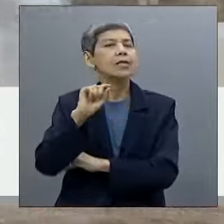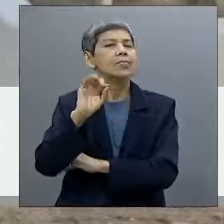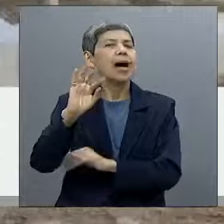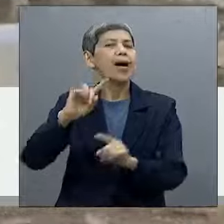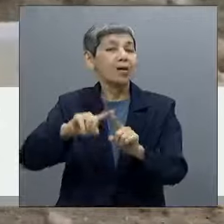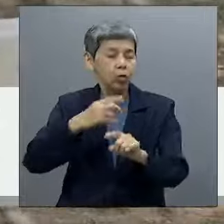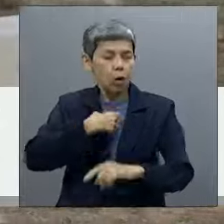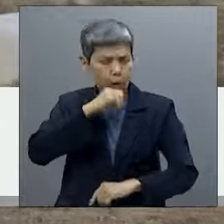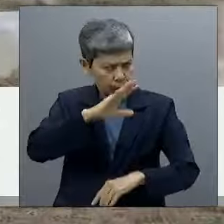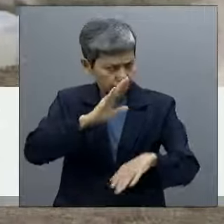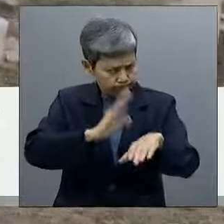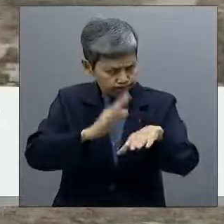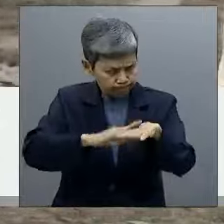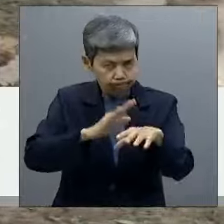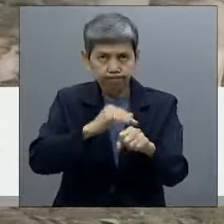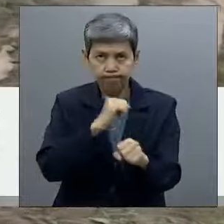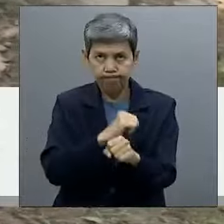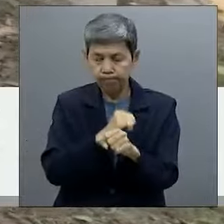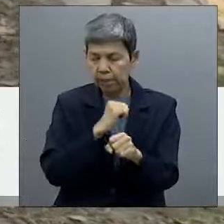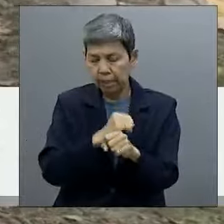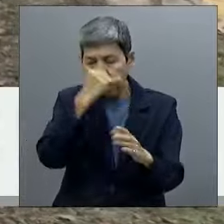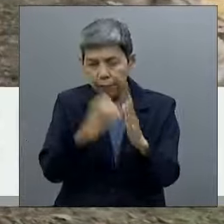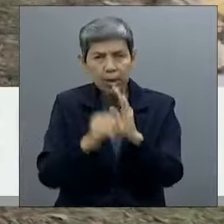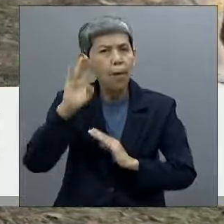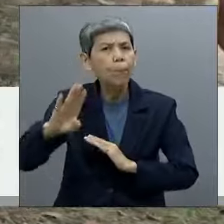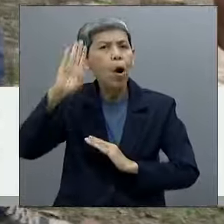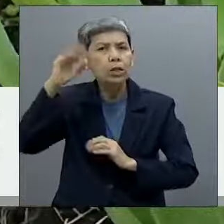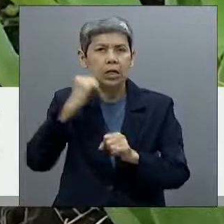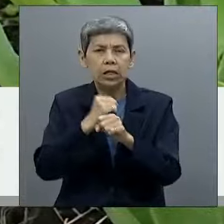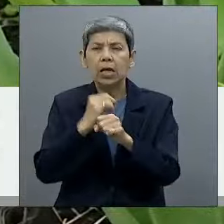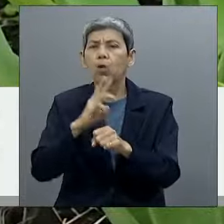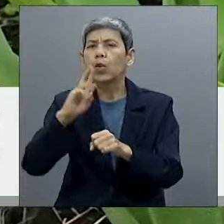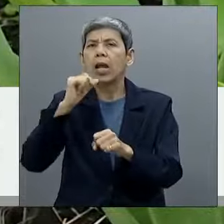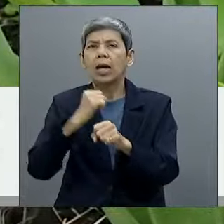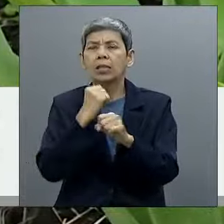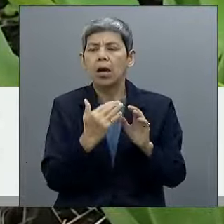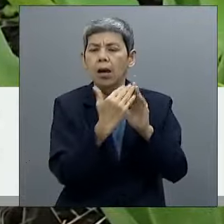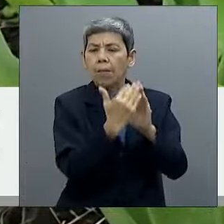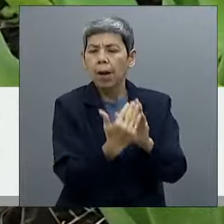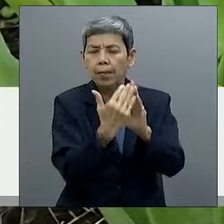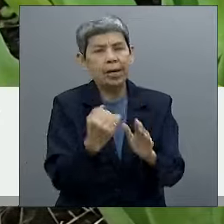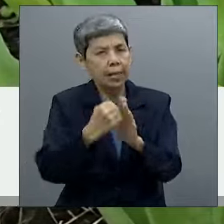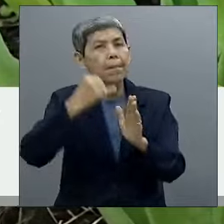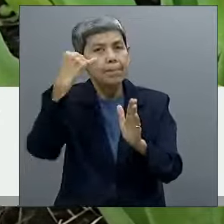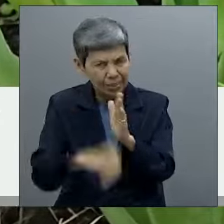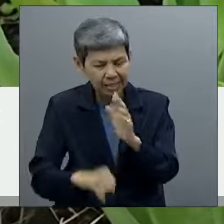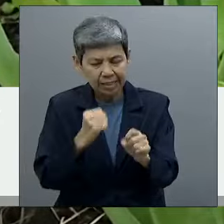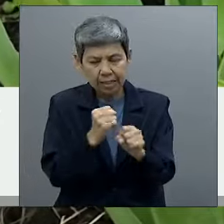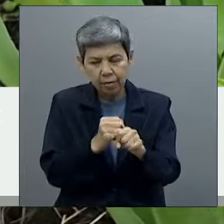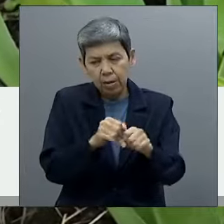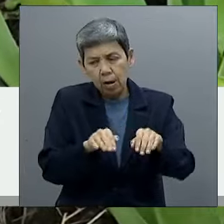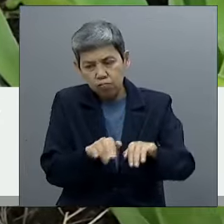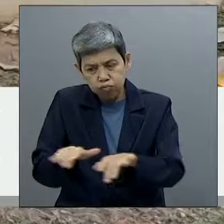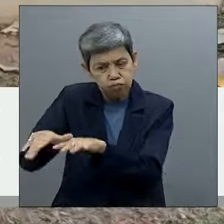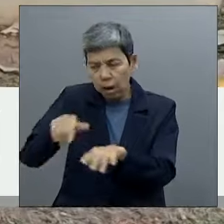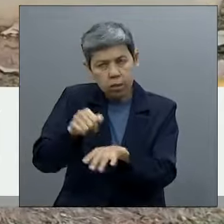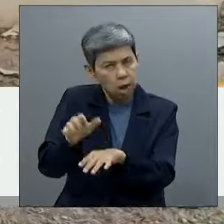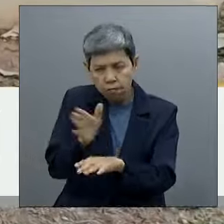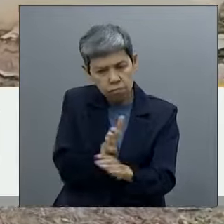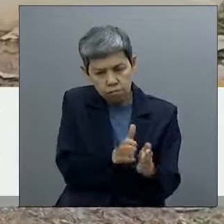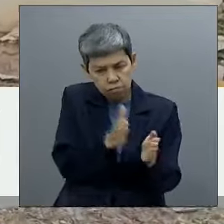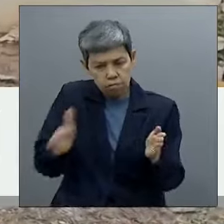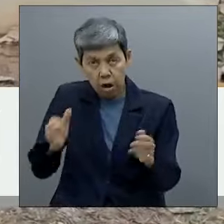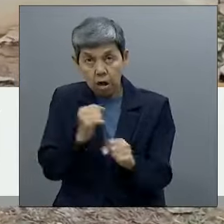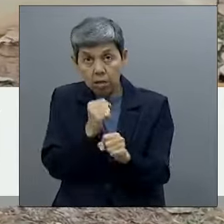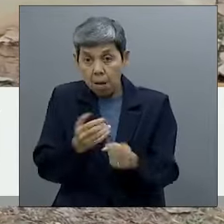ที่ผ่านมาให้มีการดำเนินคดีกับบริษัทของวิลล่าที่ก่อสร้างอาคารลุกล้ำเข้ามายังชายหาดสาธารณะหาก